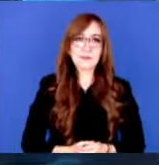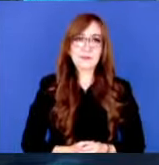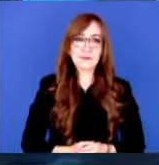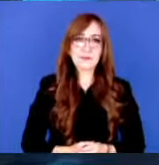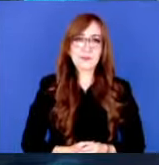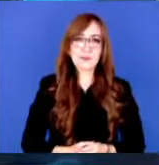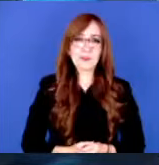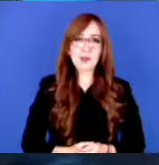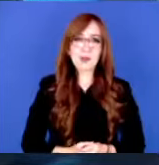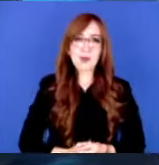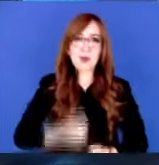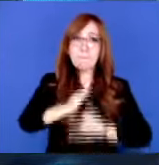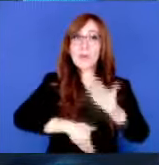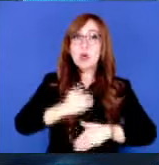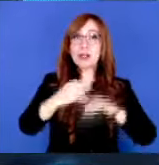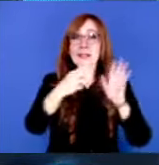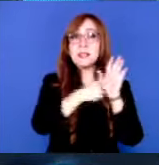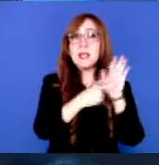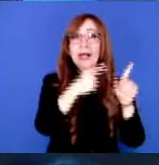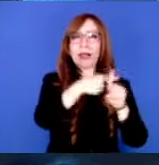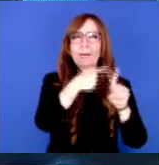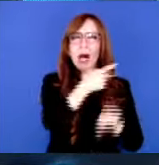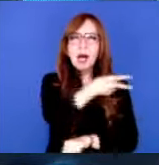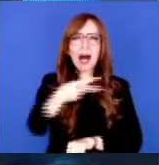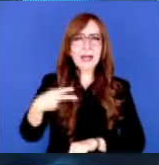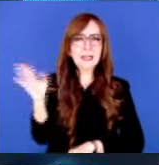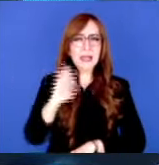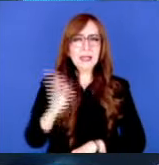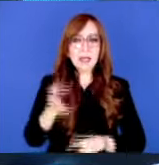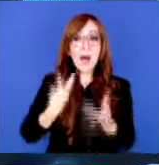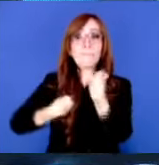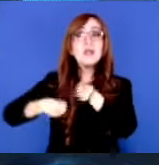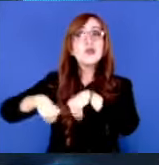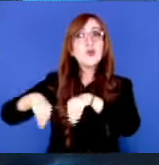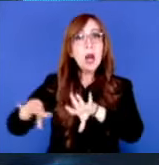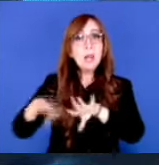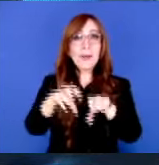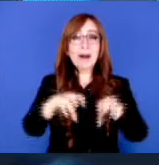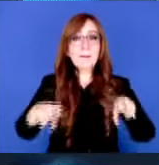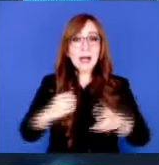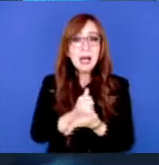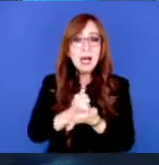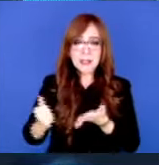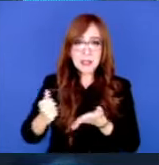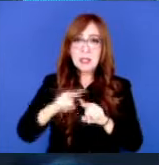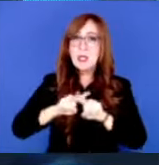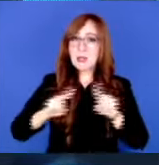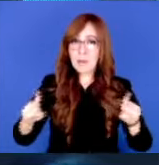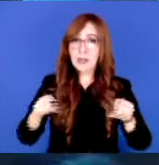Hilirisasi adalah tidak lagi menjual bahan mentah ke luar negeri, tetapi bahan-bahan